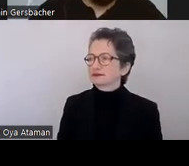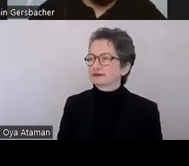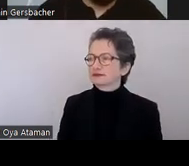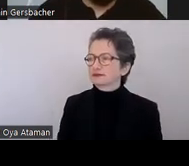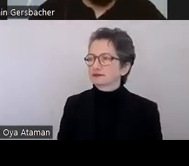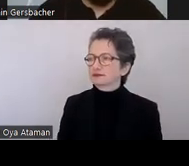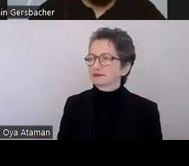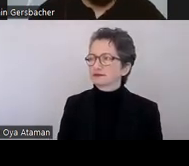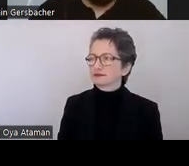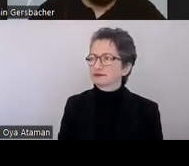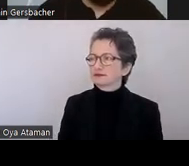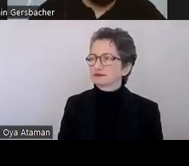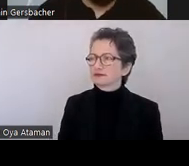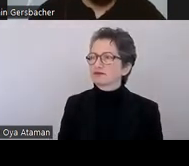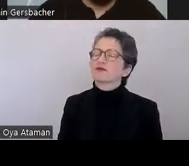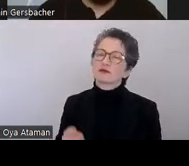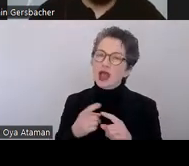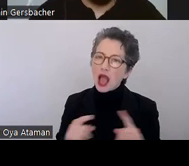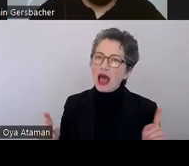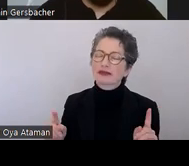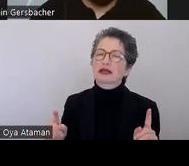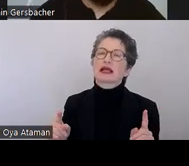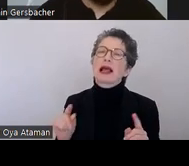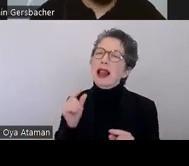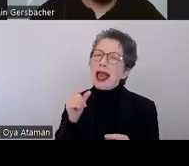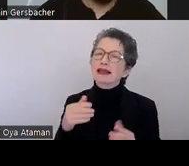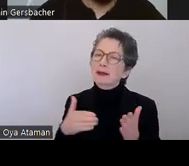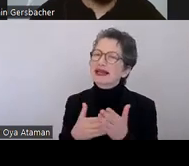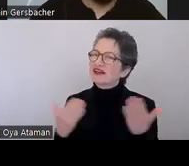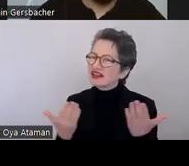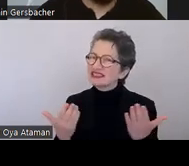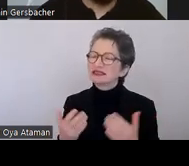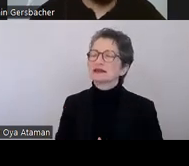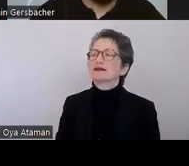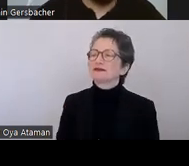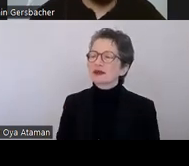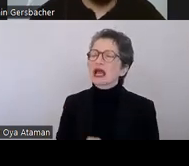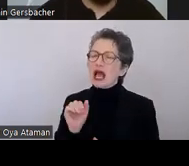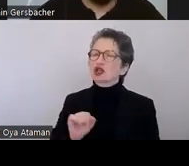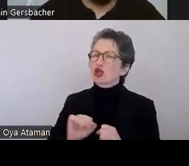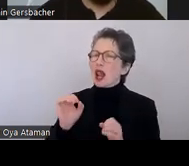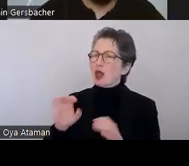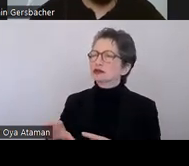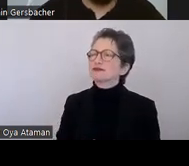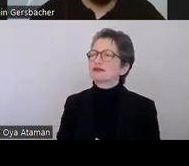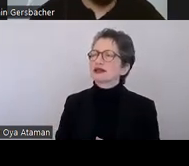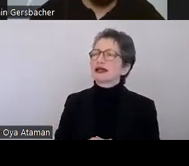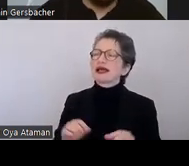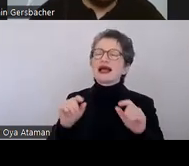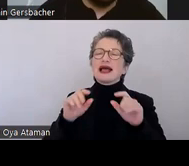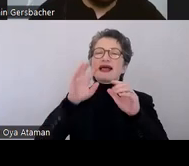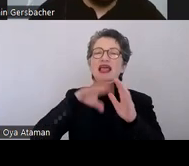Noch eine geringfügige Barriere ist, können wir auch nochmal schnell drüber gehen, Textabsätze werden in P-Elementen